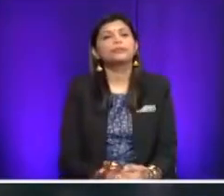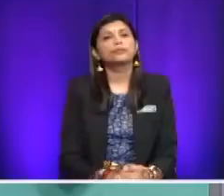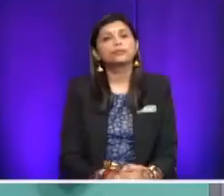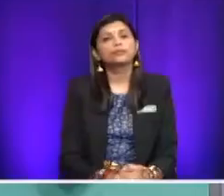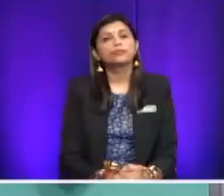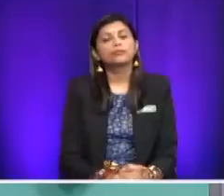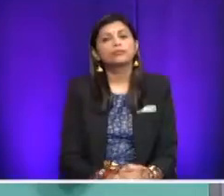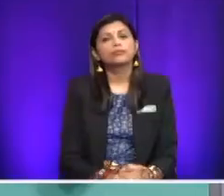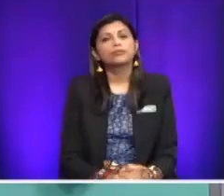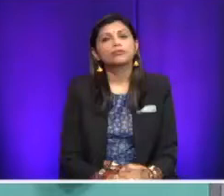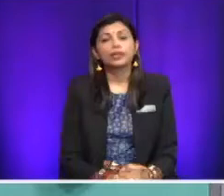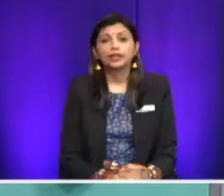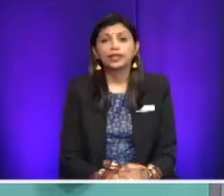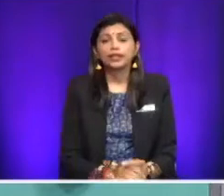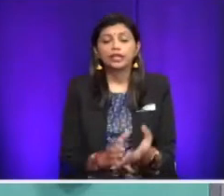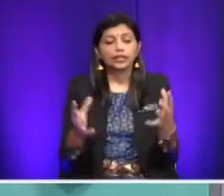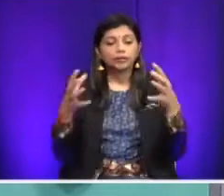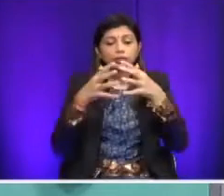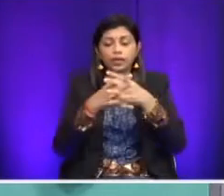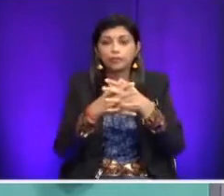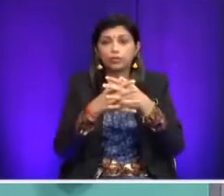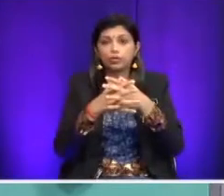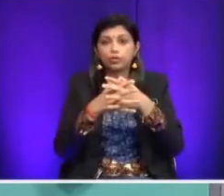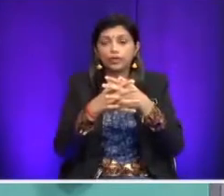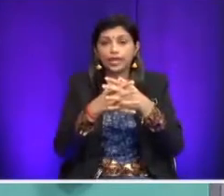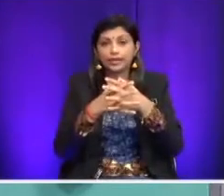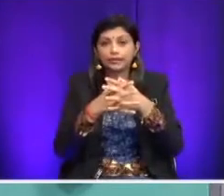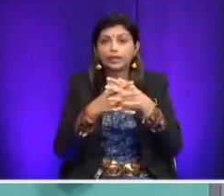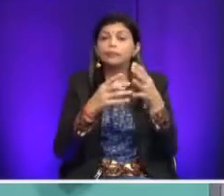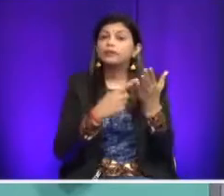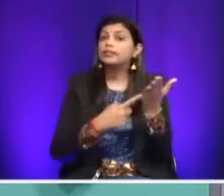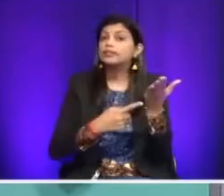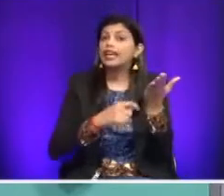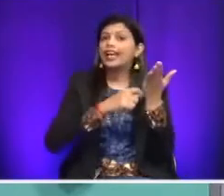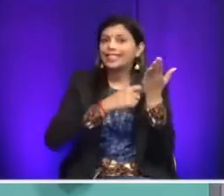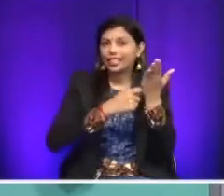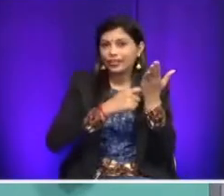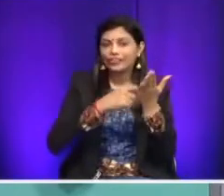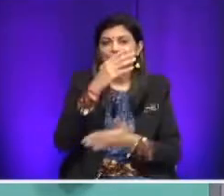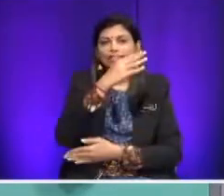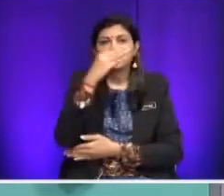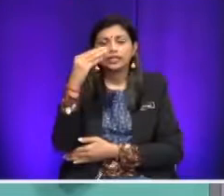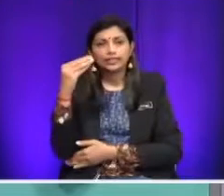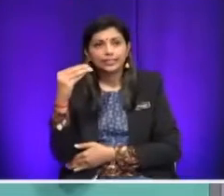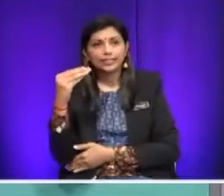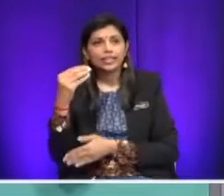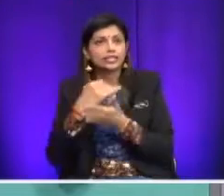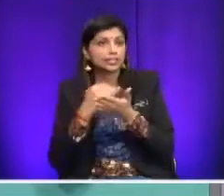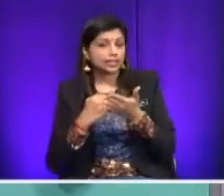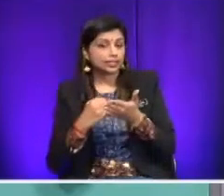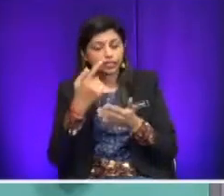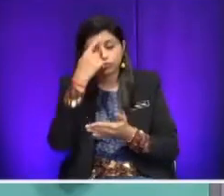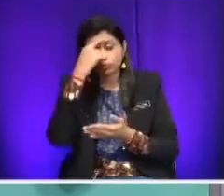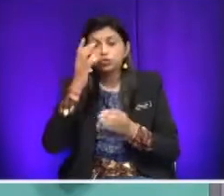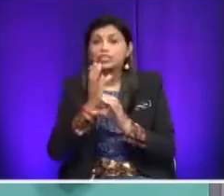merupakan sistem yang menggabungkan antara teknologi dan juga ke titik dalam mencipta suatu frontal untuk terjadi utilitarian